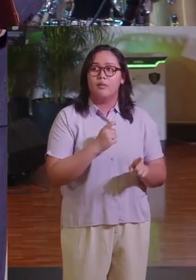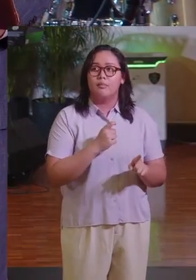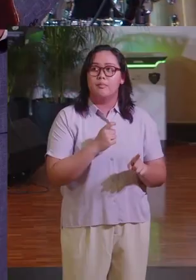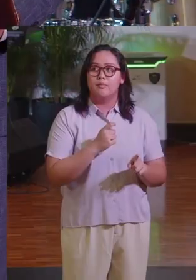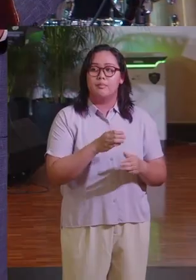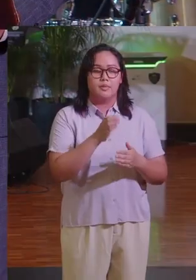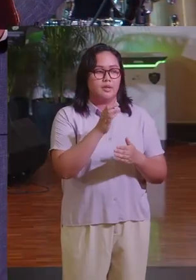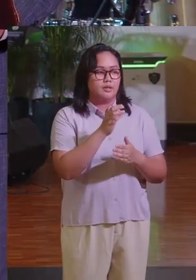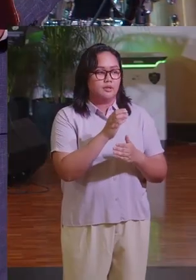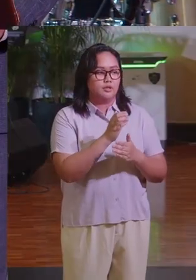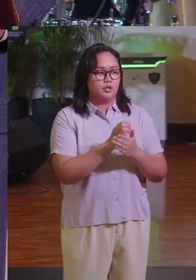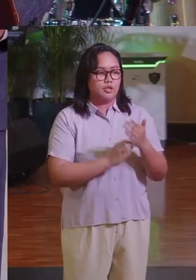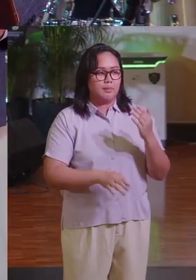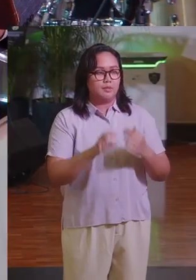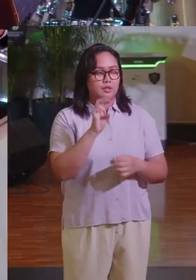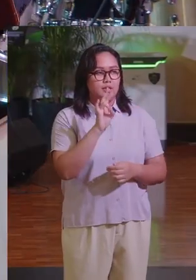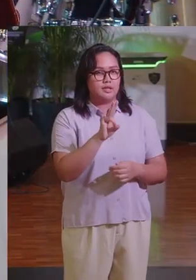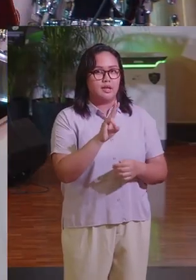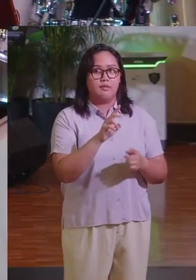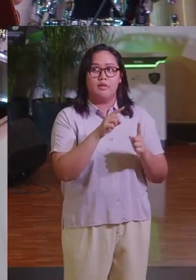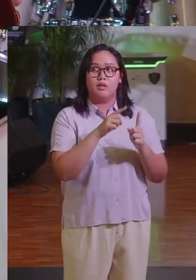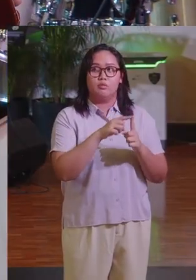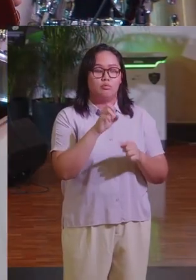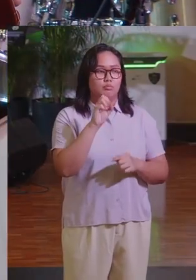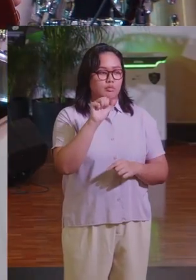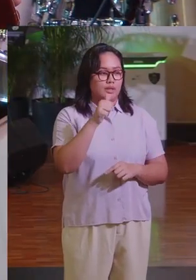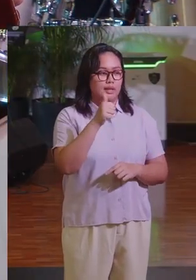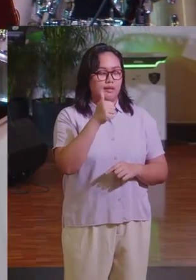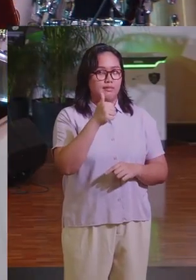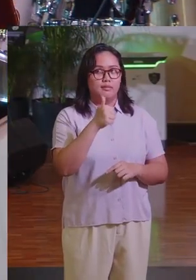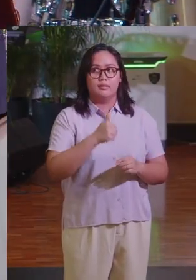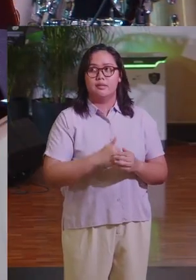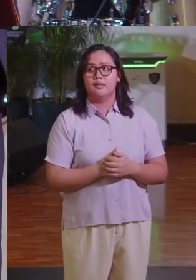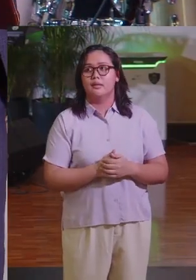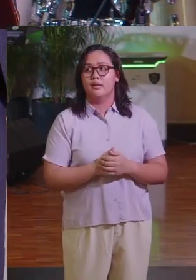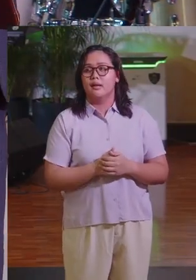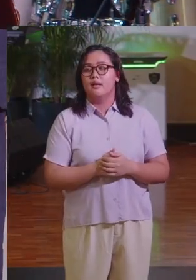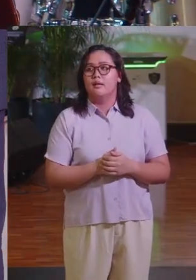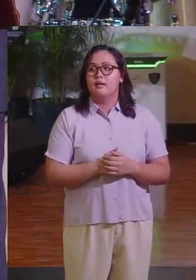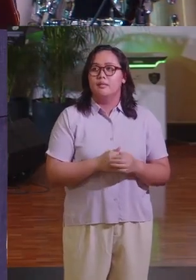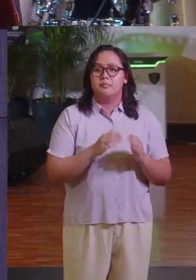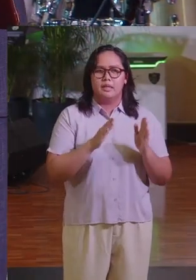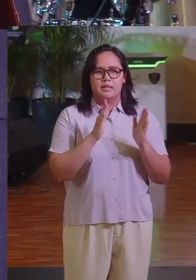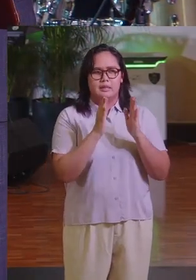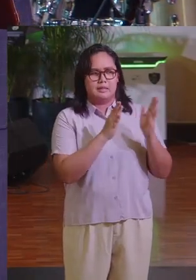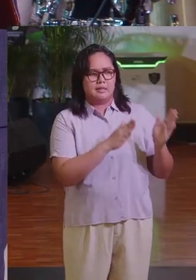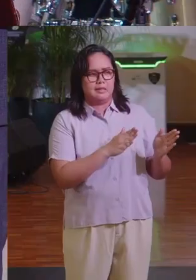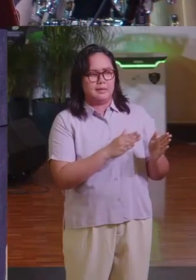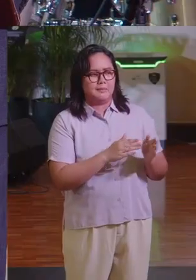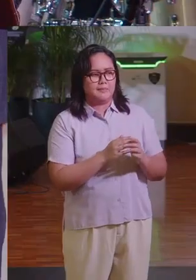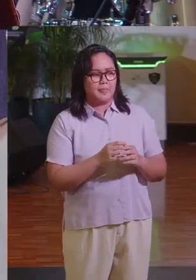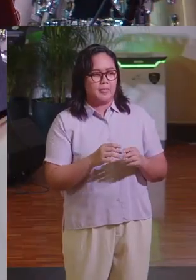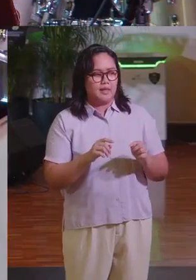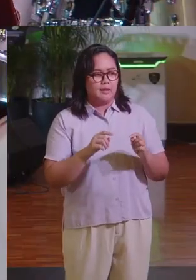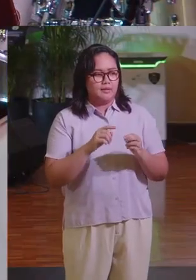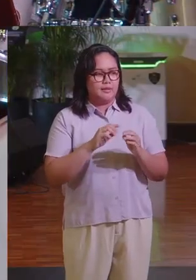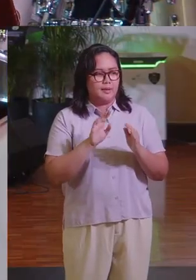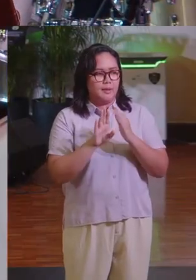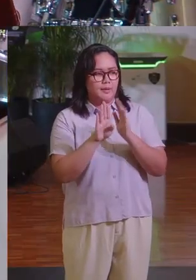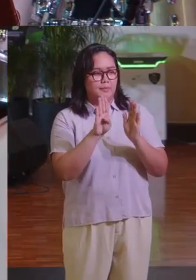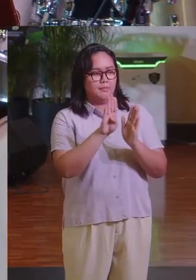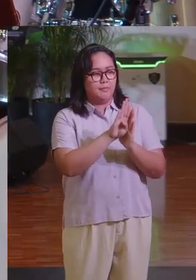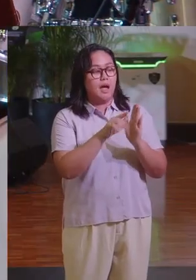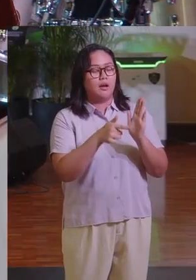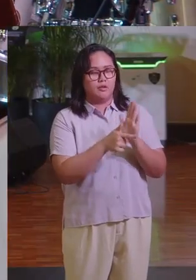talata 7 hanggang 10. 4 na verses po yan. Pero tignan muna natin yung background ng kaunti kasi baka yung iba po sa